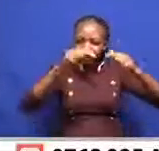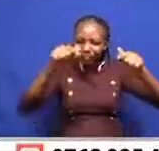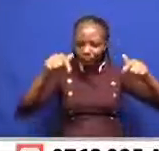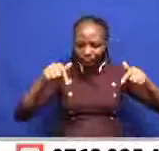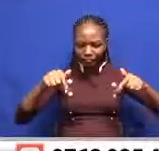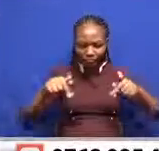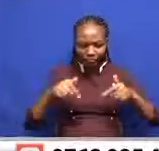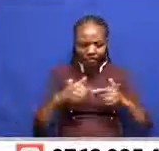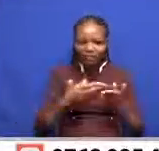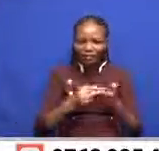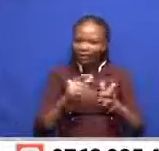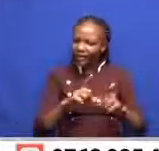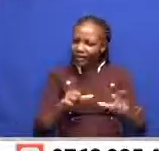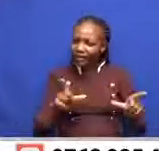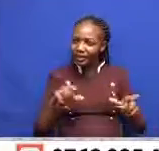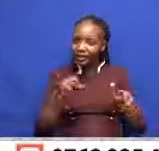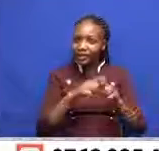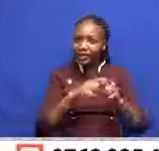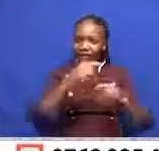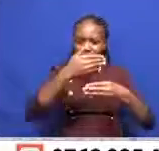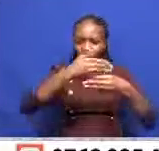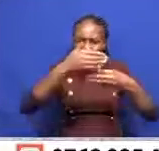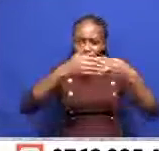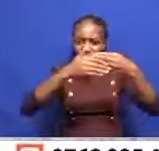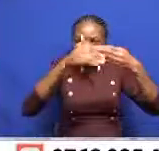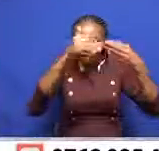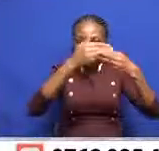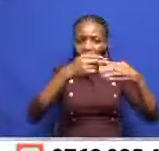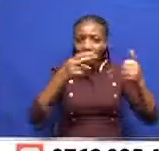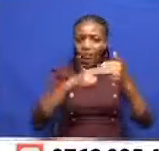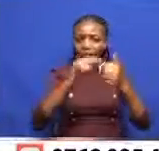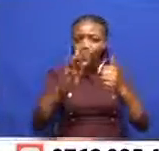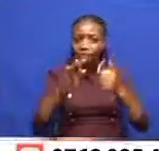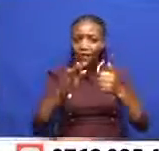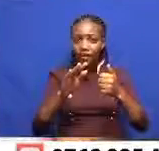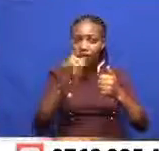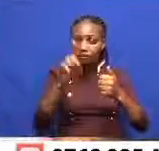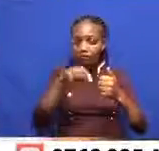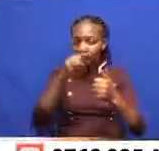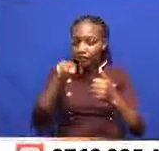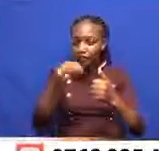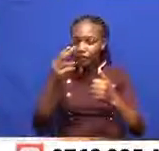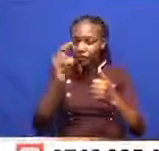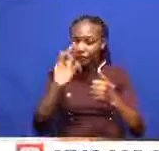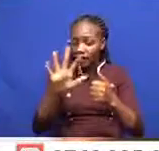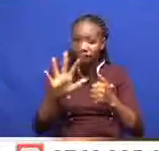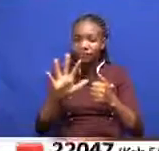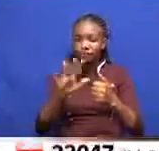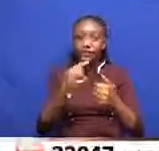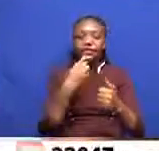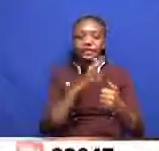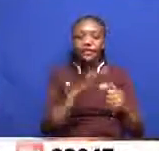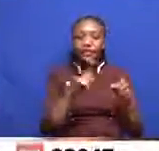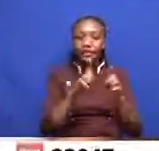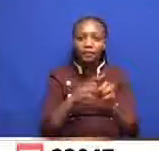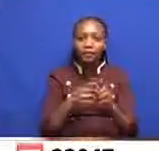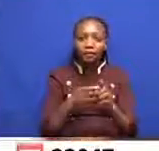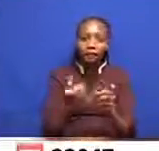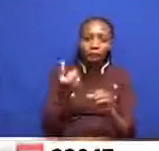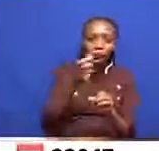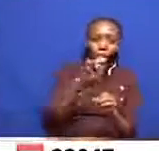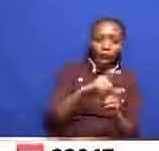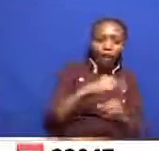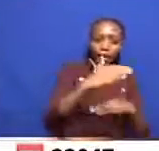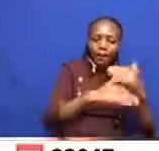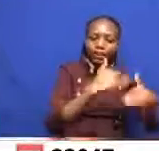hapa. Akafence 75 by 25 ati ni yake. Akamwaga material